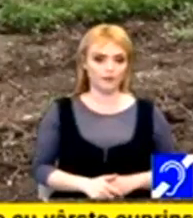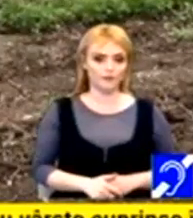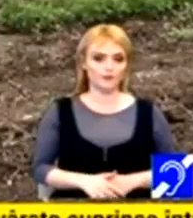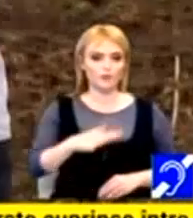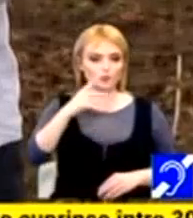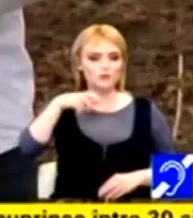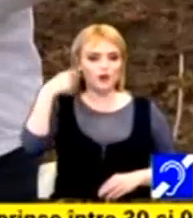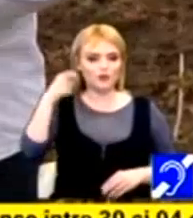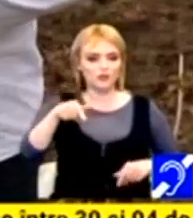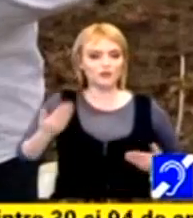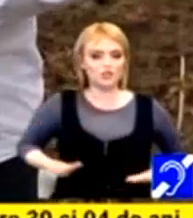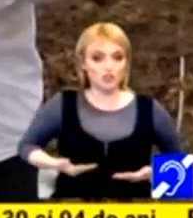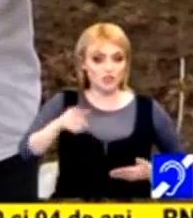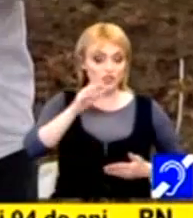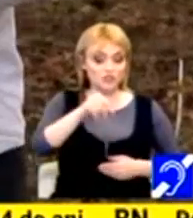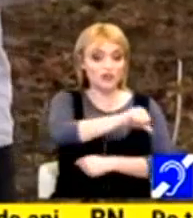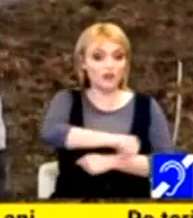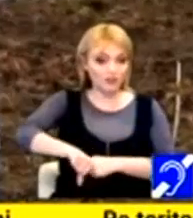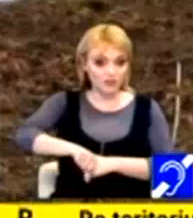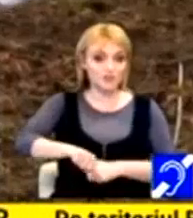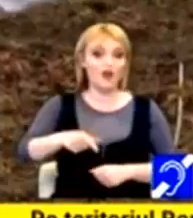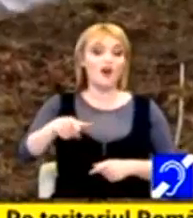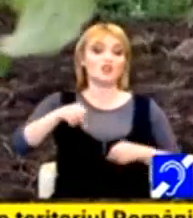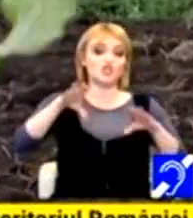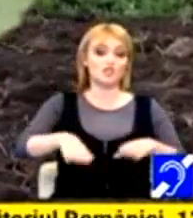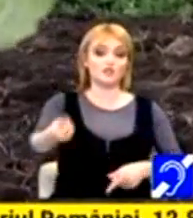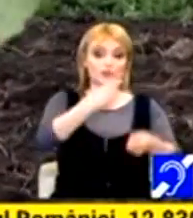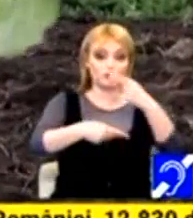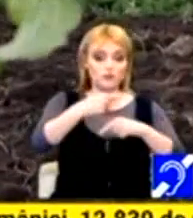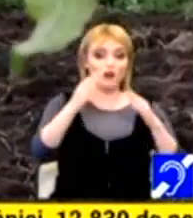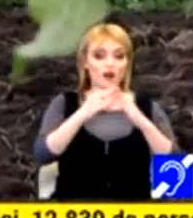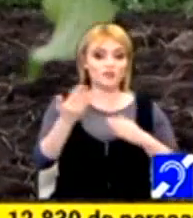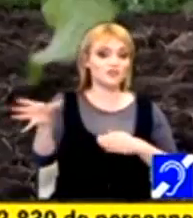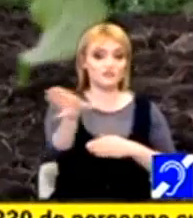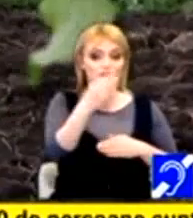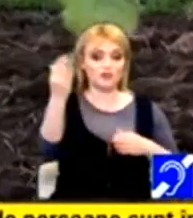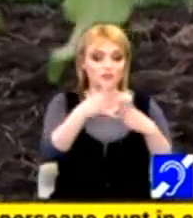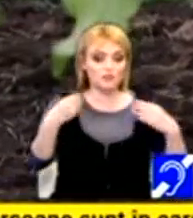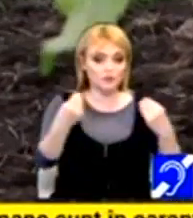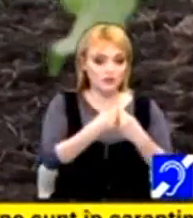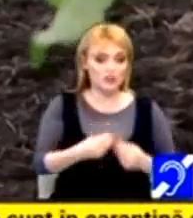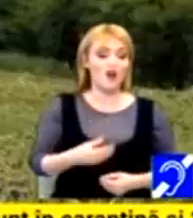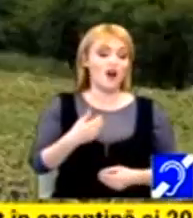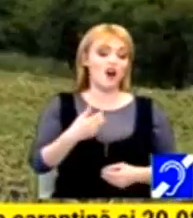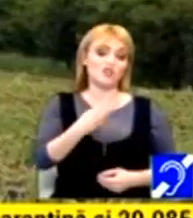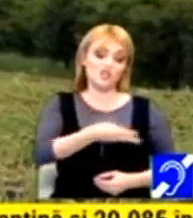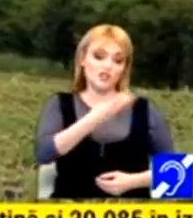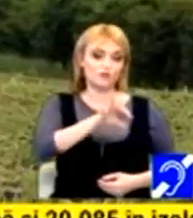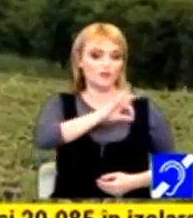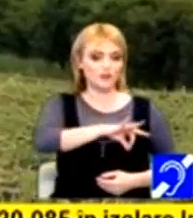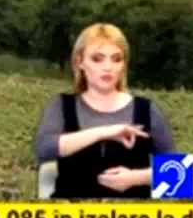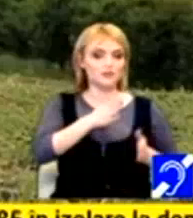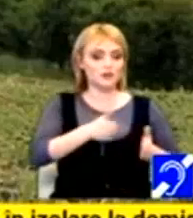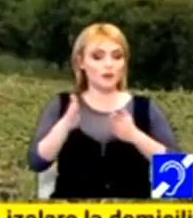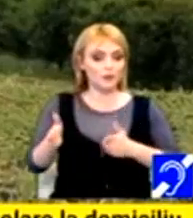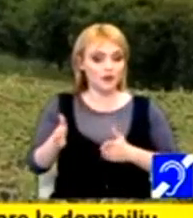După ani buni trăiți în străinătate, Cristina Morcov a decis să se întoarcă acasă cu toată familia. Și-a dorit un venit stabil, așa că s-a gândit să